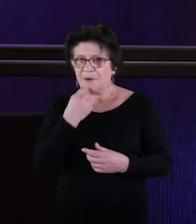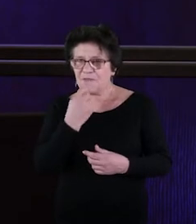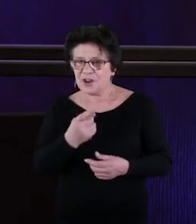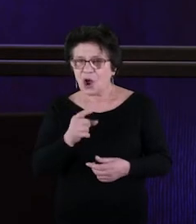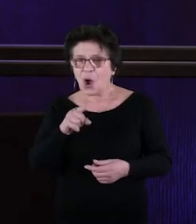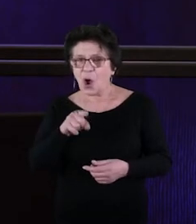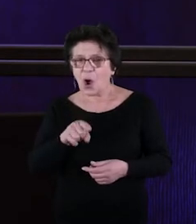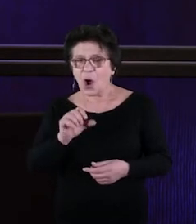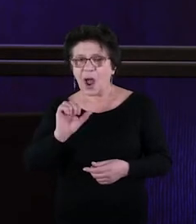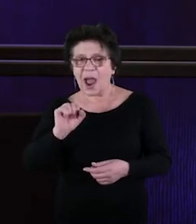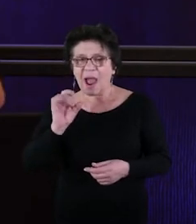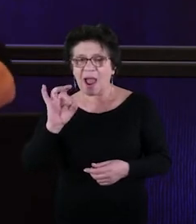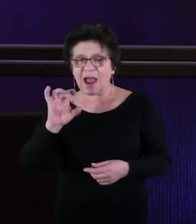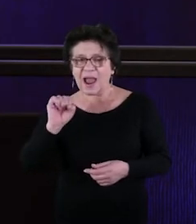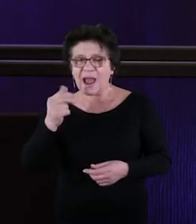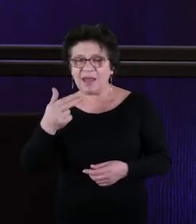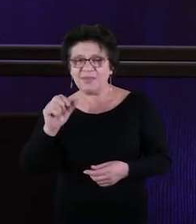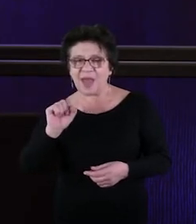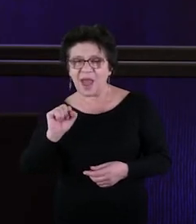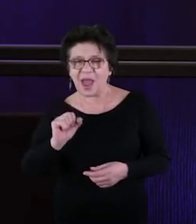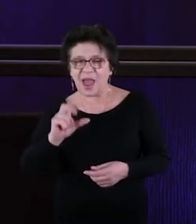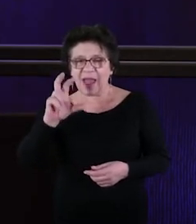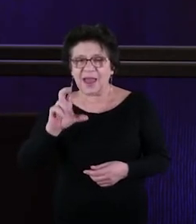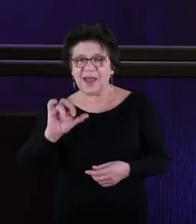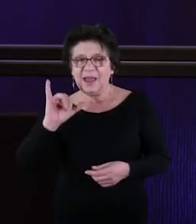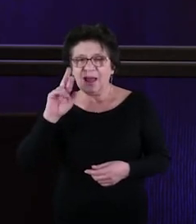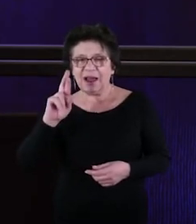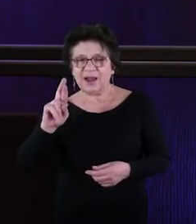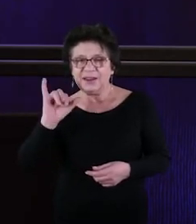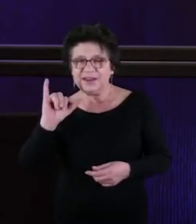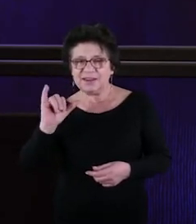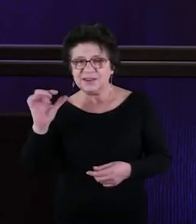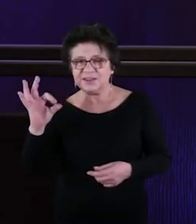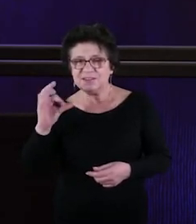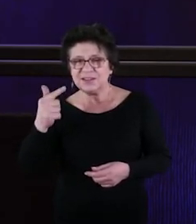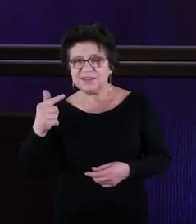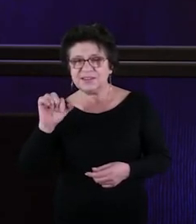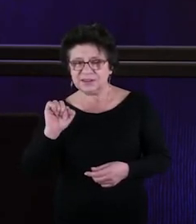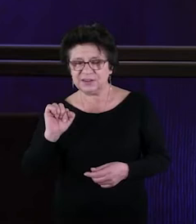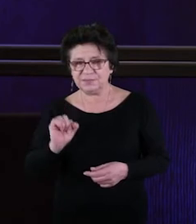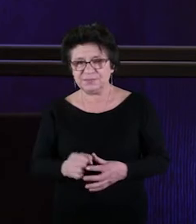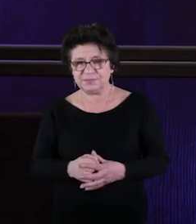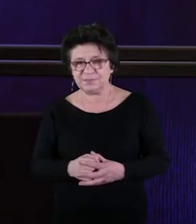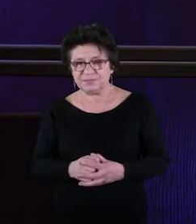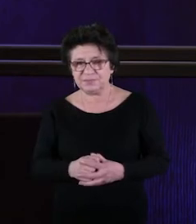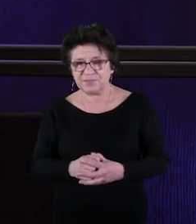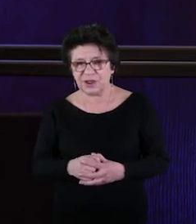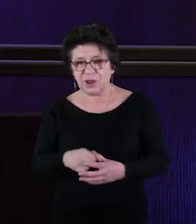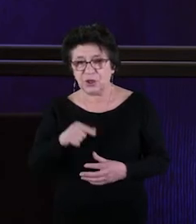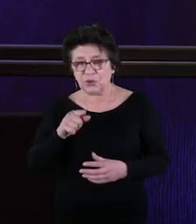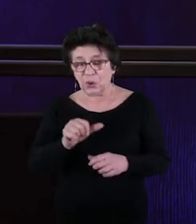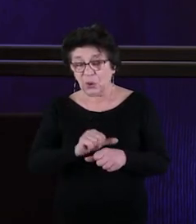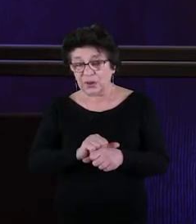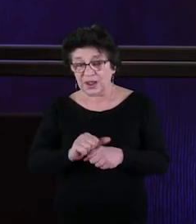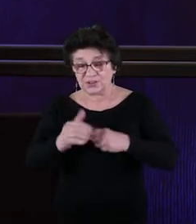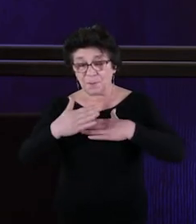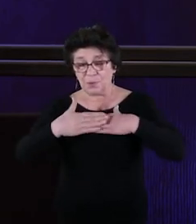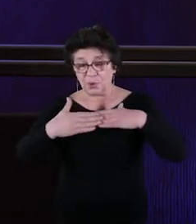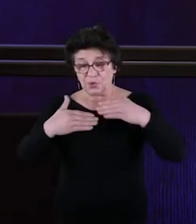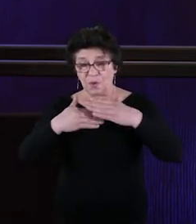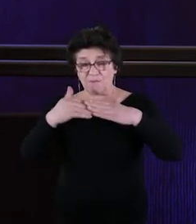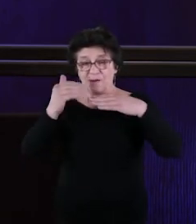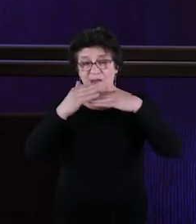kryminał to jest budowanie i myślenie o kryminale o pisaniu kryminału to jest właściwie budowanie takiego